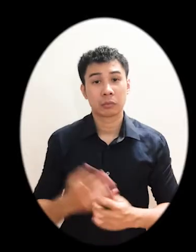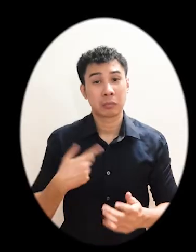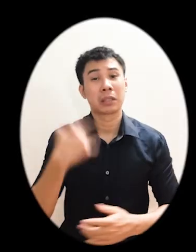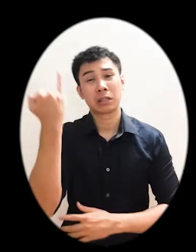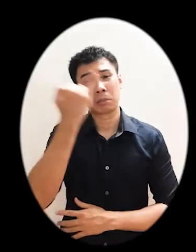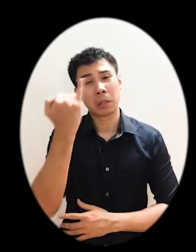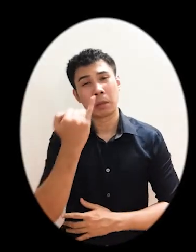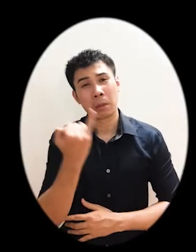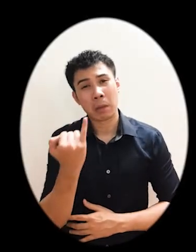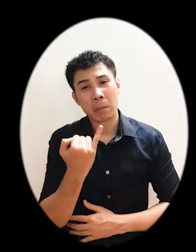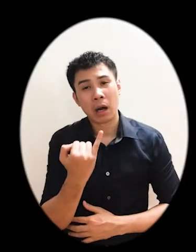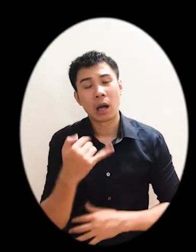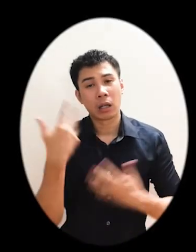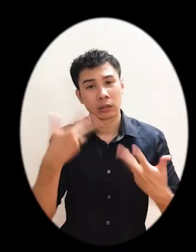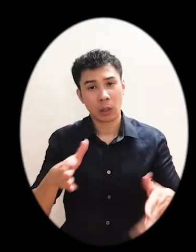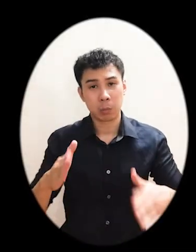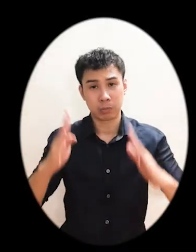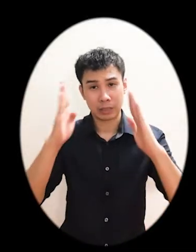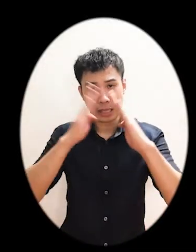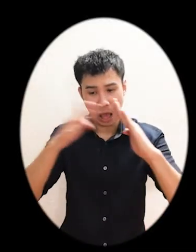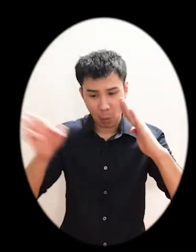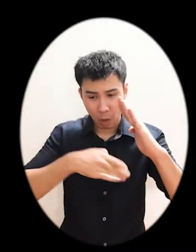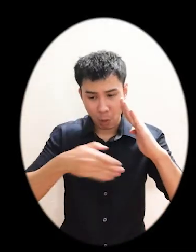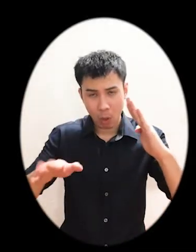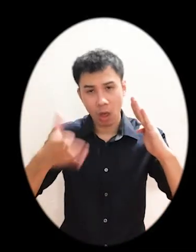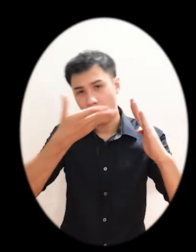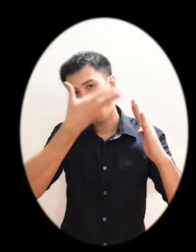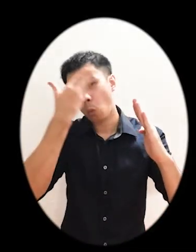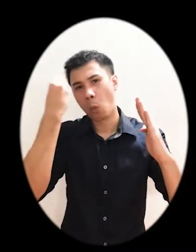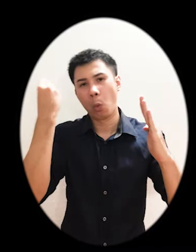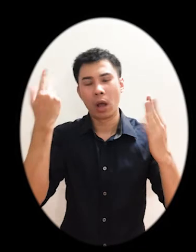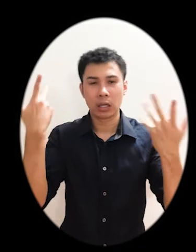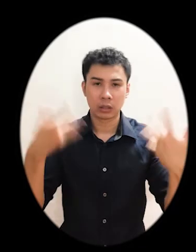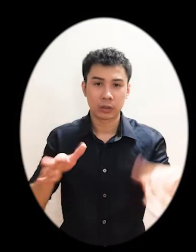Chiều nay mình mải ngồi vẽ tranh nên quên không quét nhà.